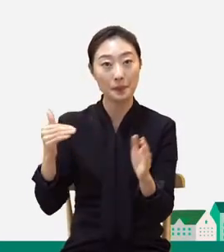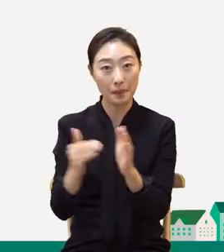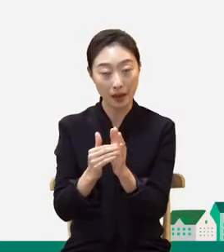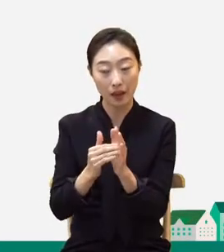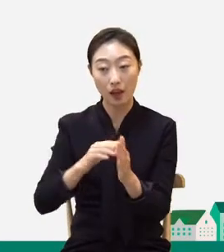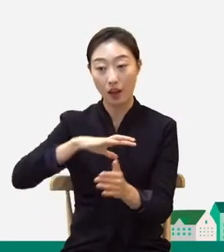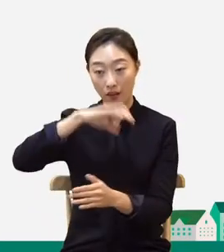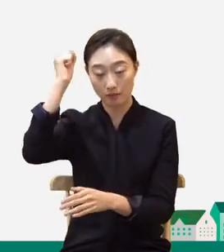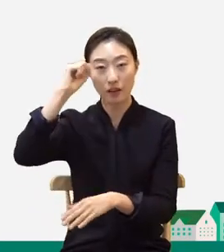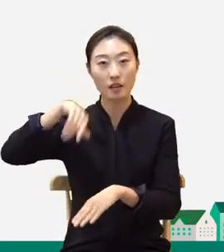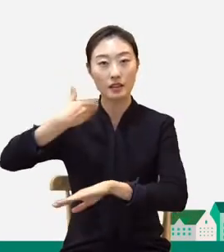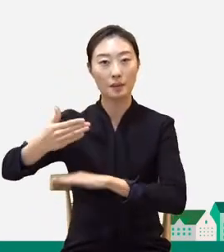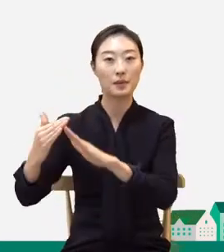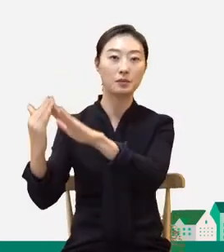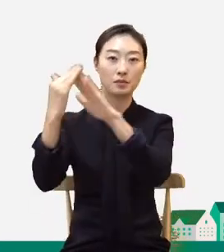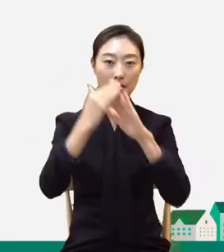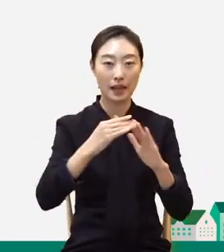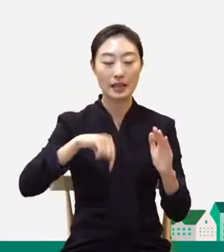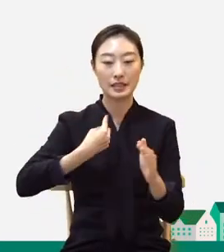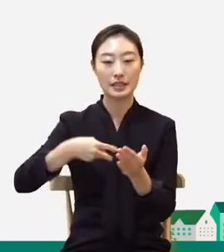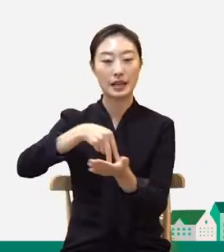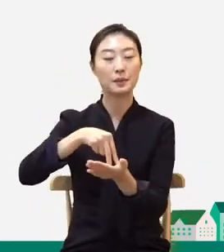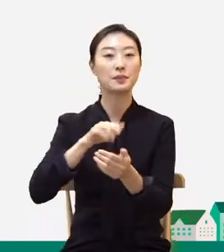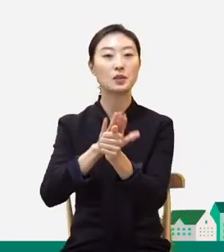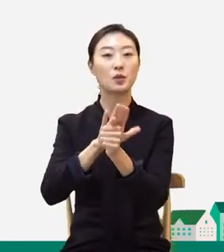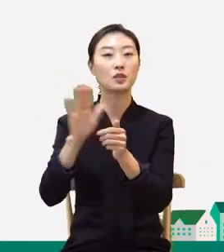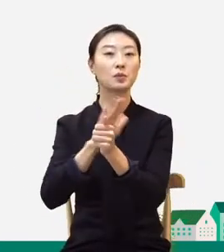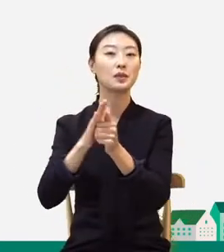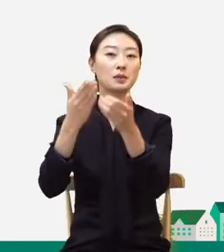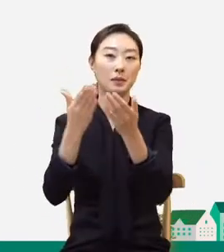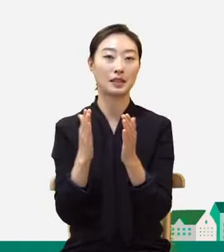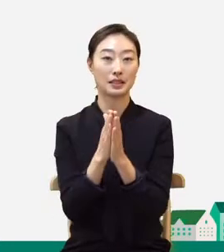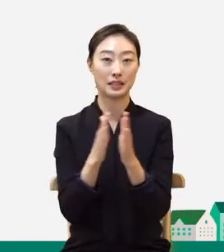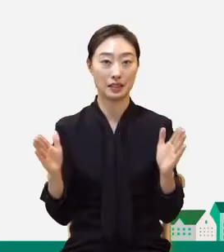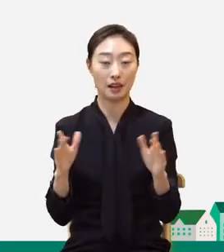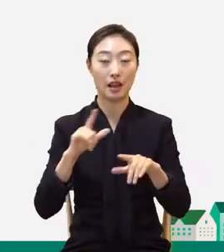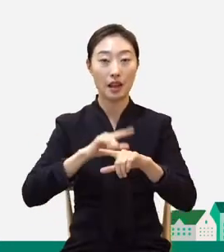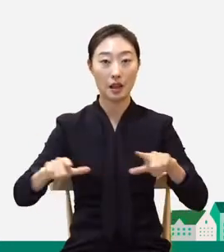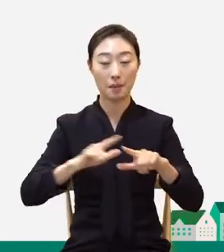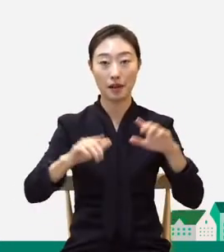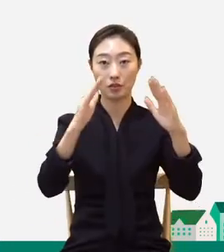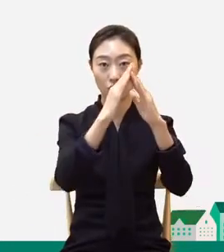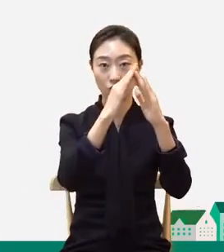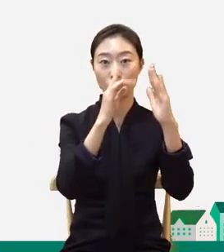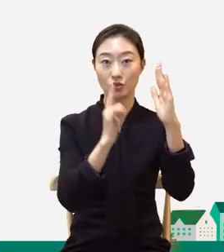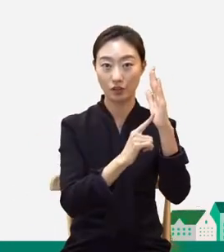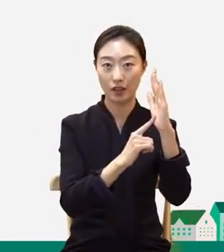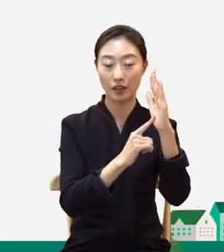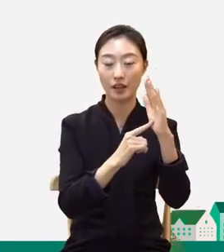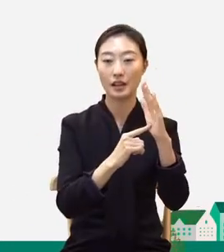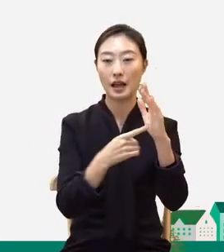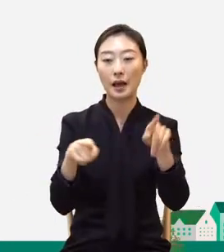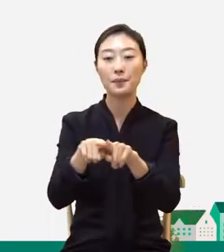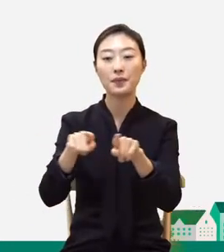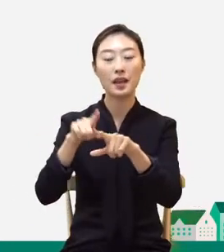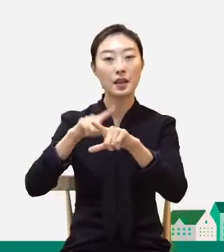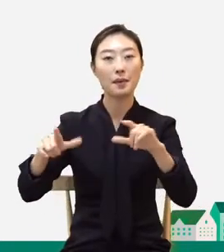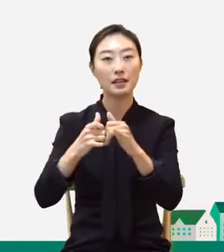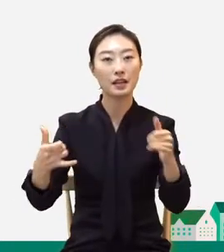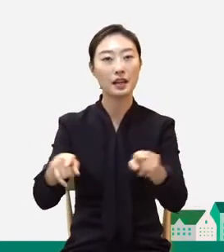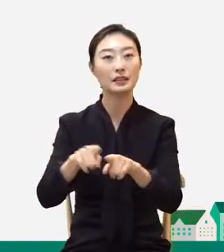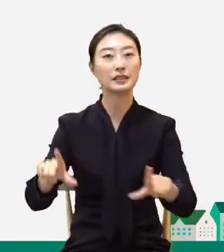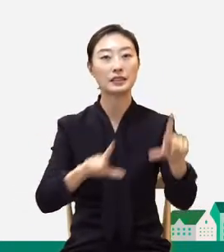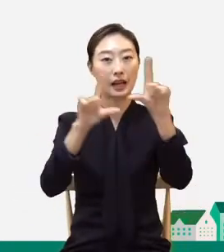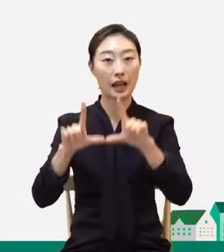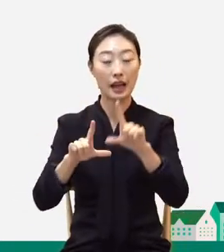하신 다음에 자립지원 서비스를 받게 되는 흐름이고요. 이제 일반주택 투룸에서 두 명이 함께 거주하면서 개인 방